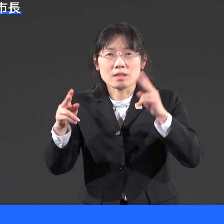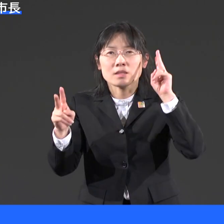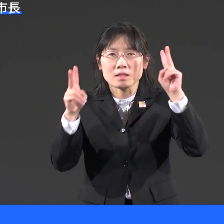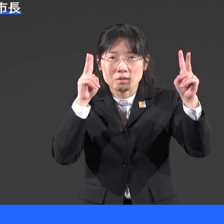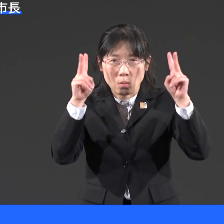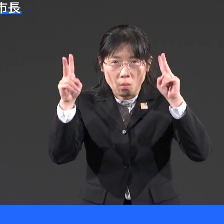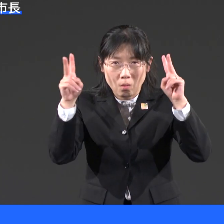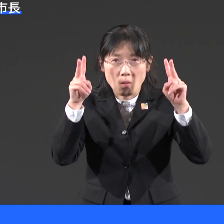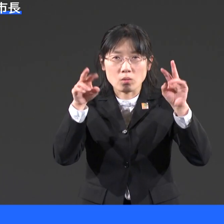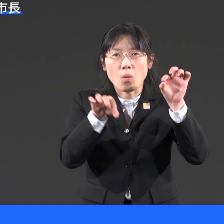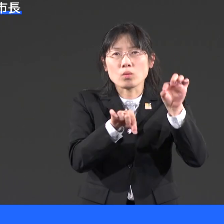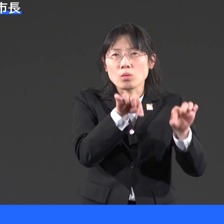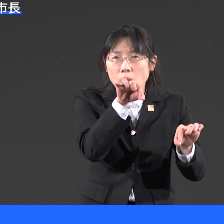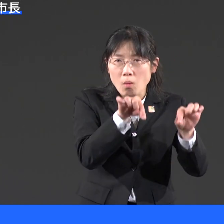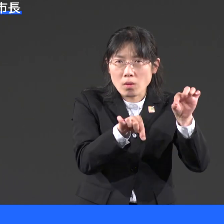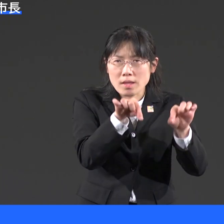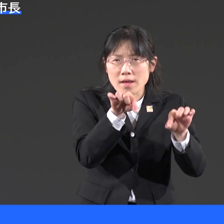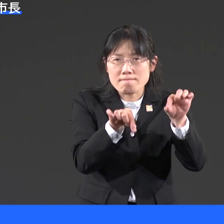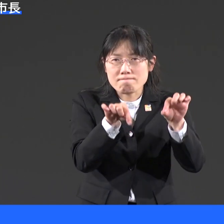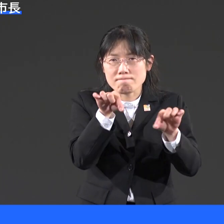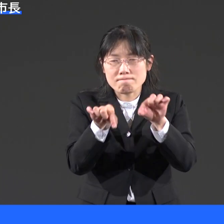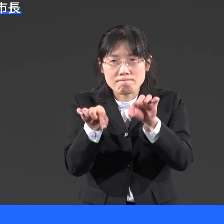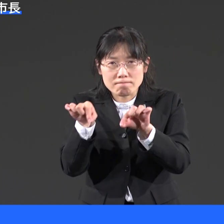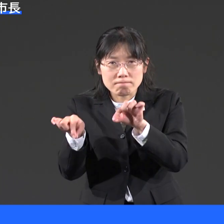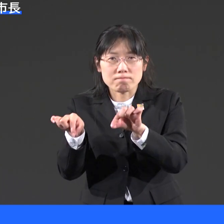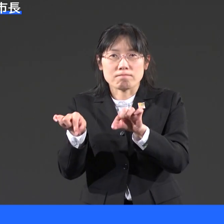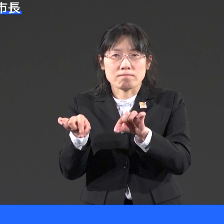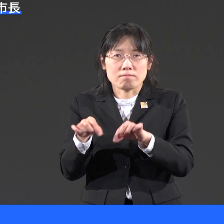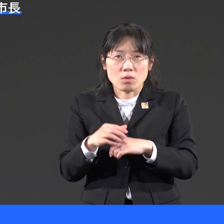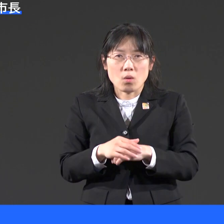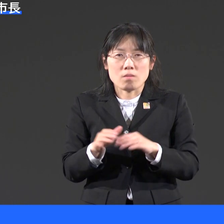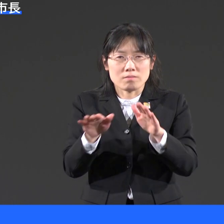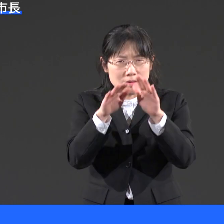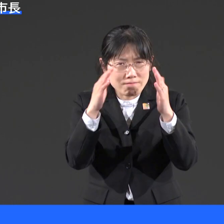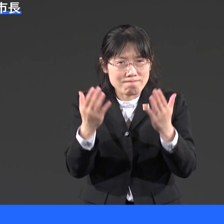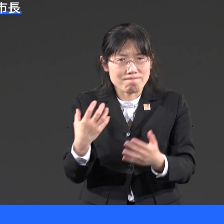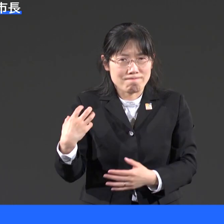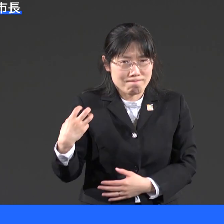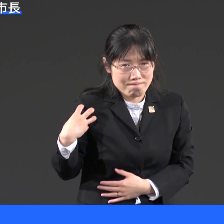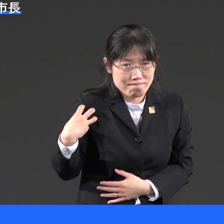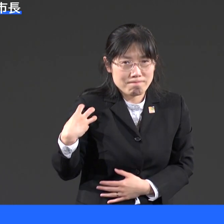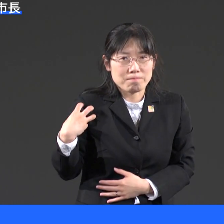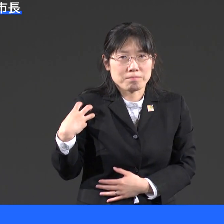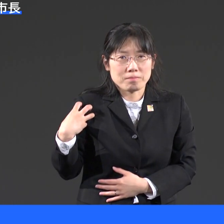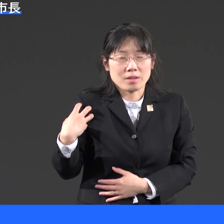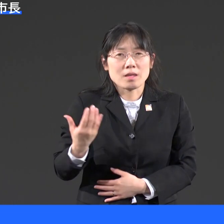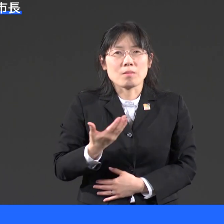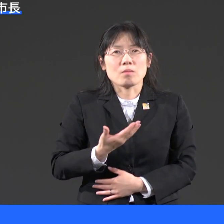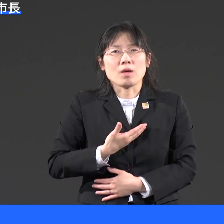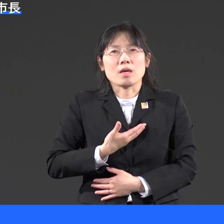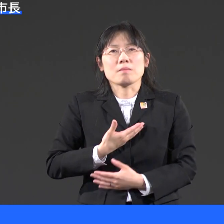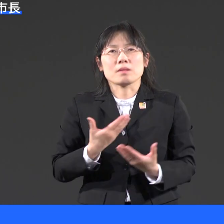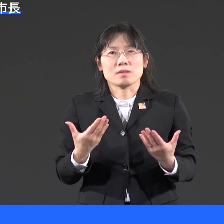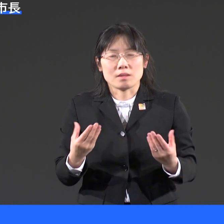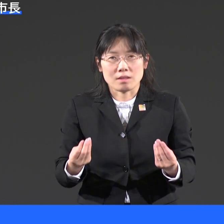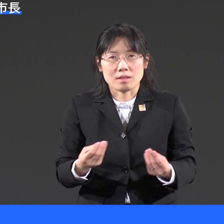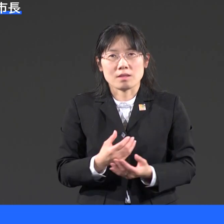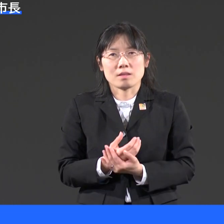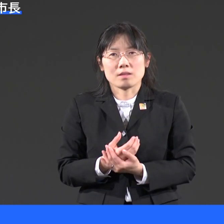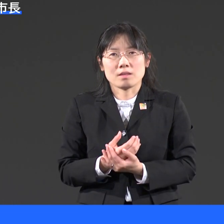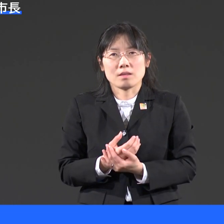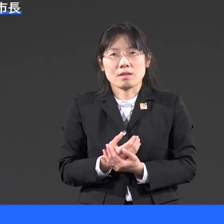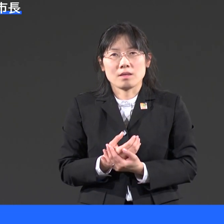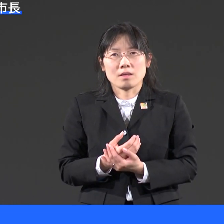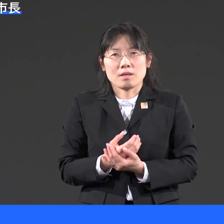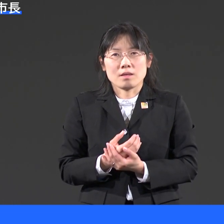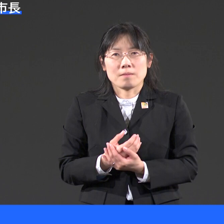のですね、調整をですね、前面に立ってやっていただいたということです。で非常に、そうい